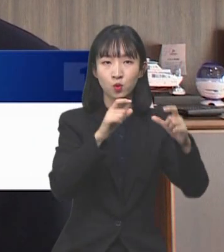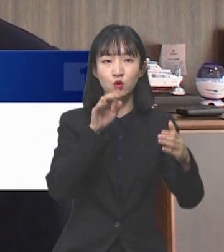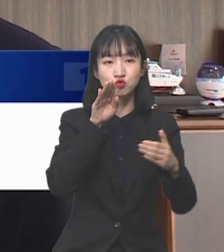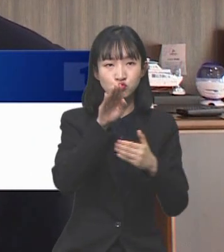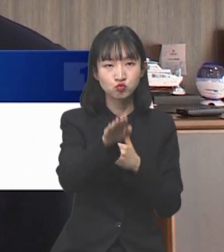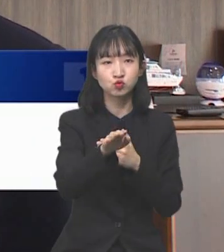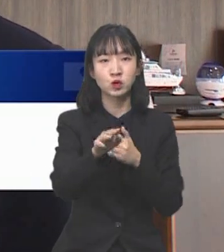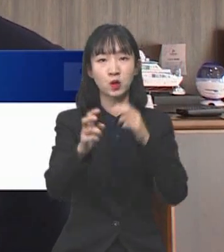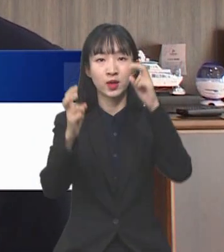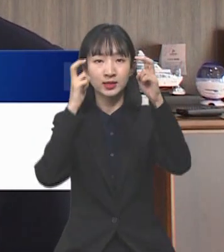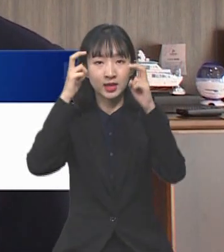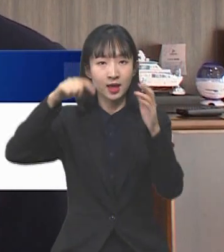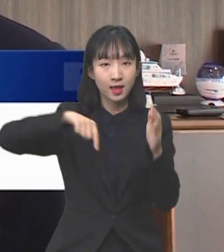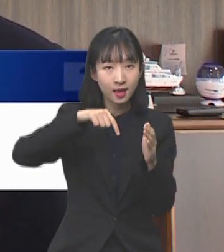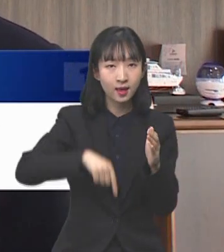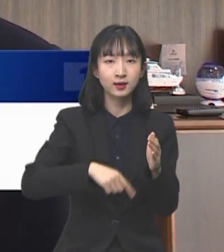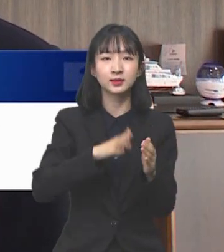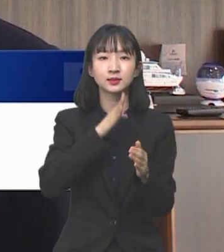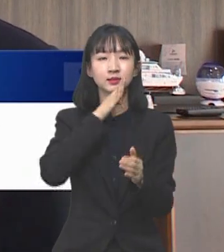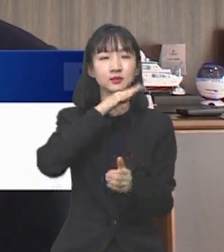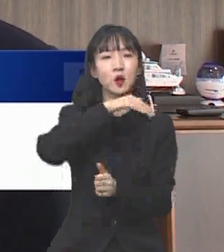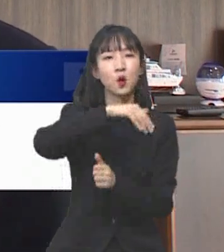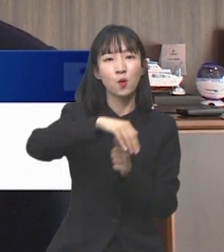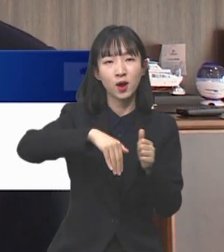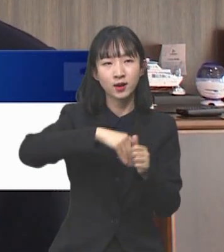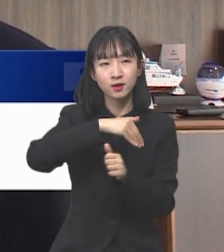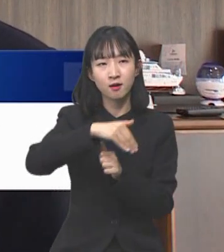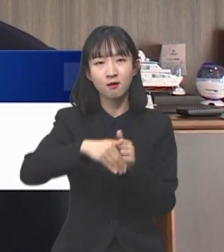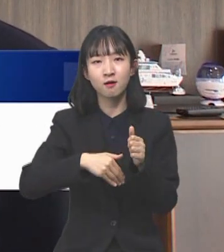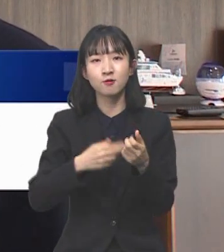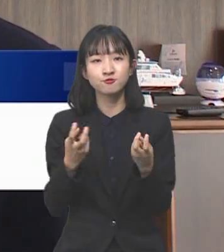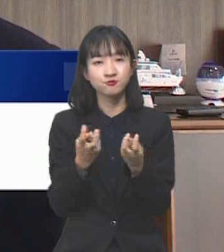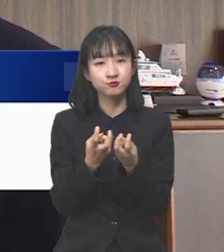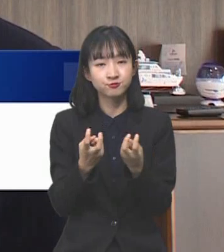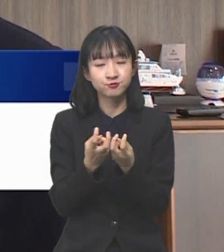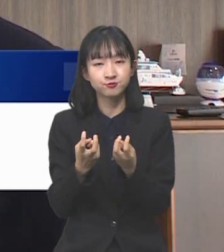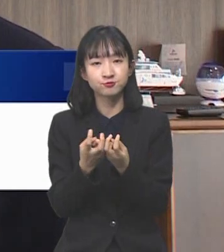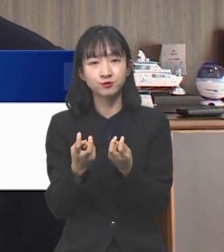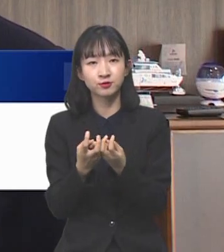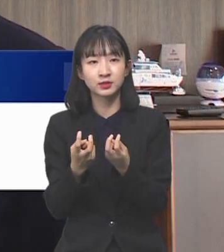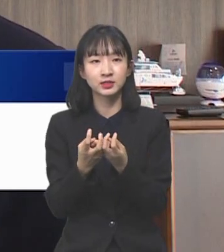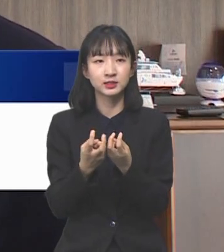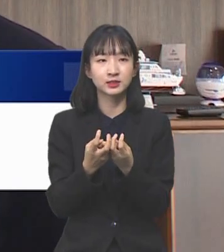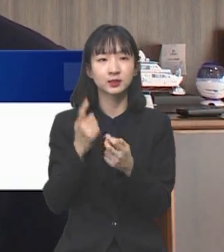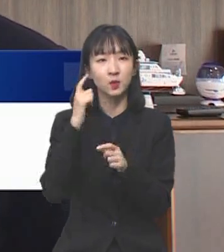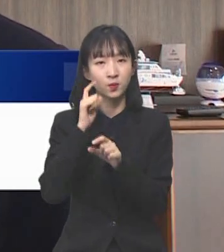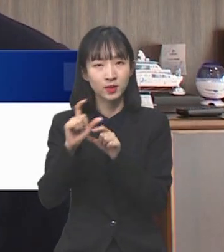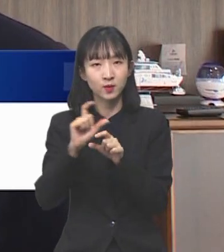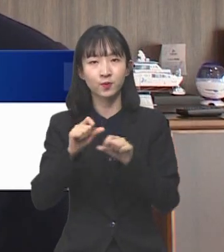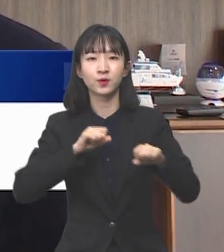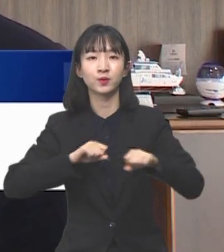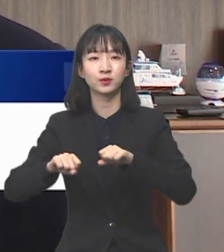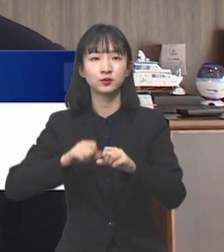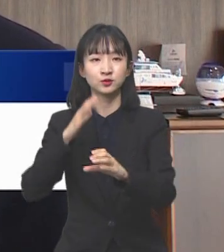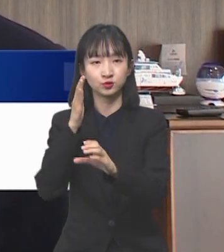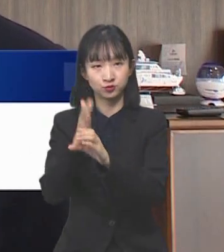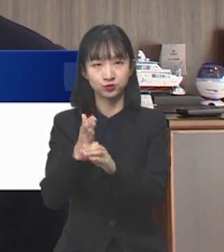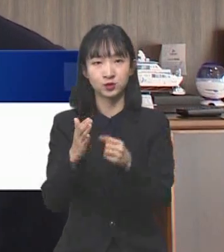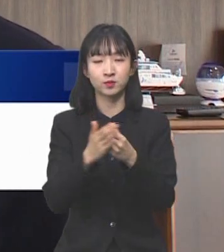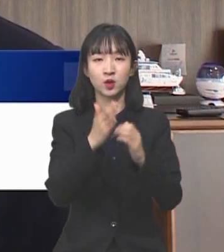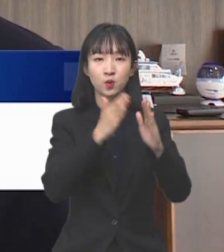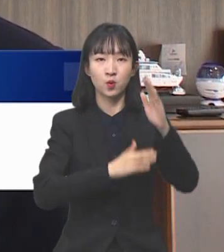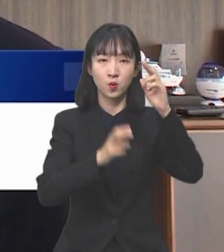친구와 규정을 제정 해서 지난경우 성경의 토대를 마련하고 다양한 활동을 진행 중에 있습니다 공사와